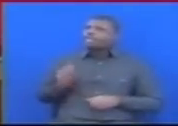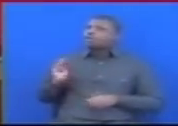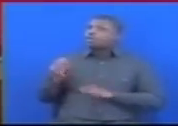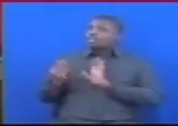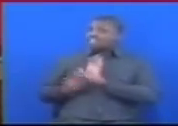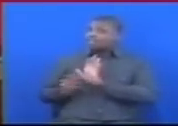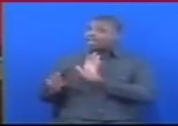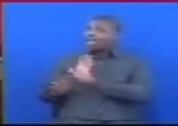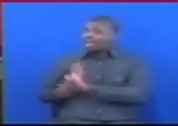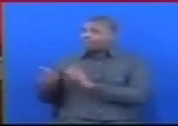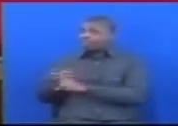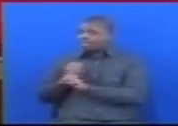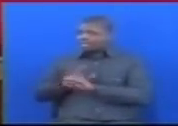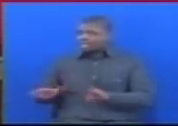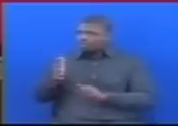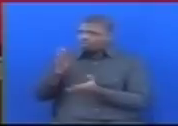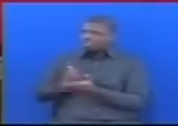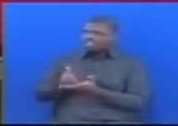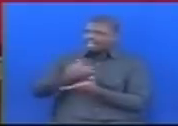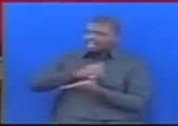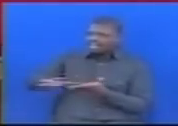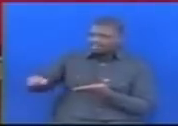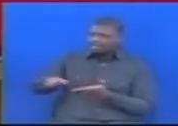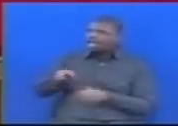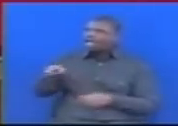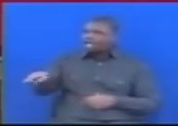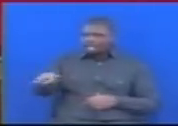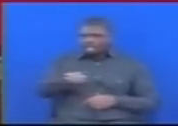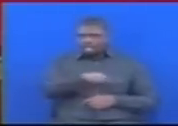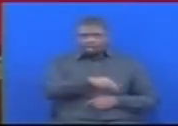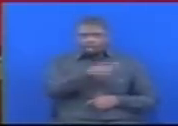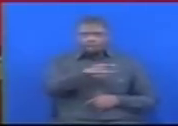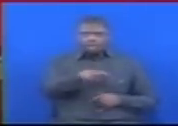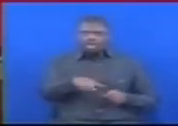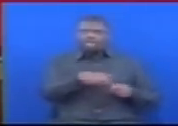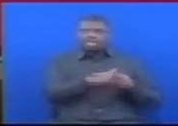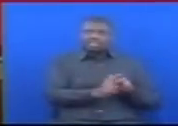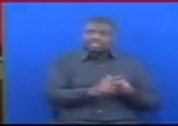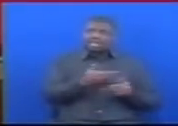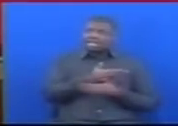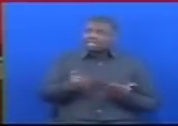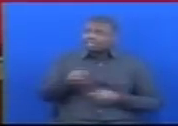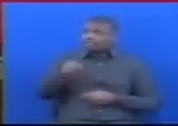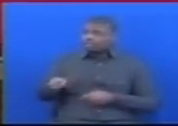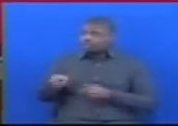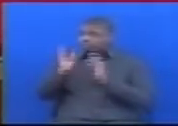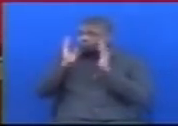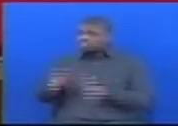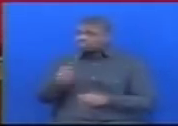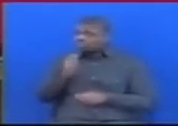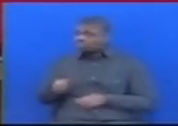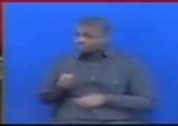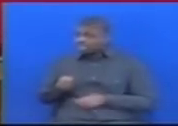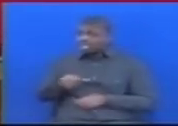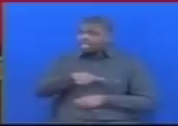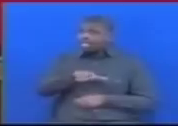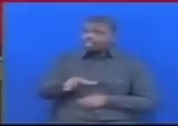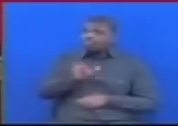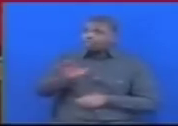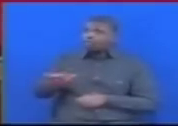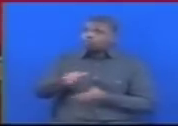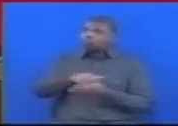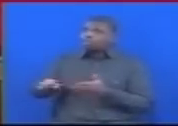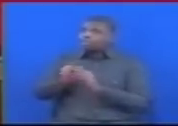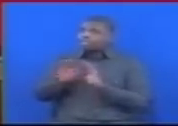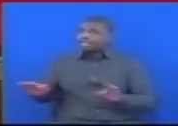kuhakikisha tunawalipa wakandarasi. Na hata hivyo pia tumepata bilioni 12. Nataka nikuhakikishie hata wewe Mheshimiwa Spika, katika jimbo lako la Kongo wakandarasi wako sasa